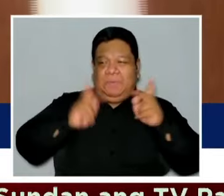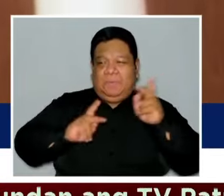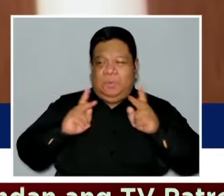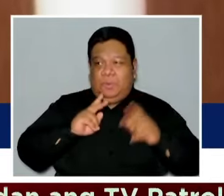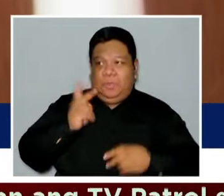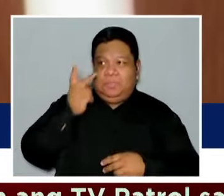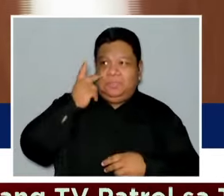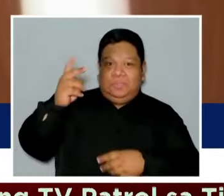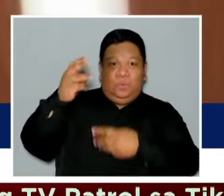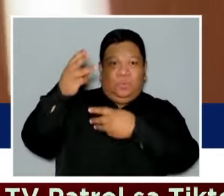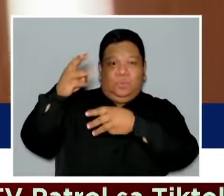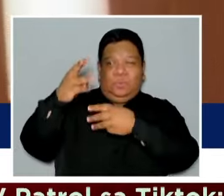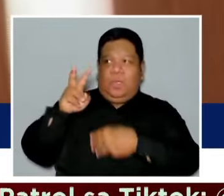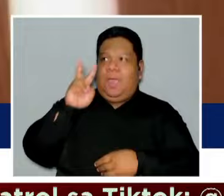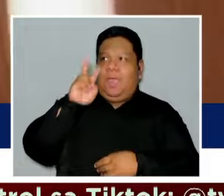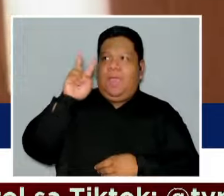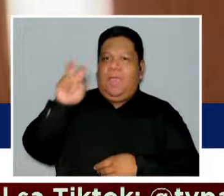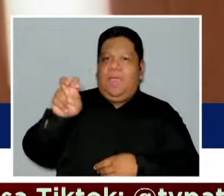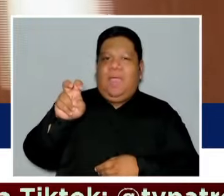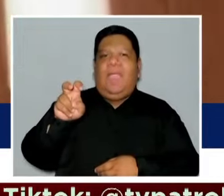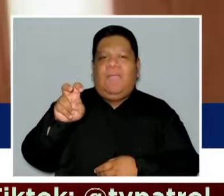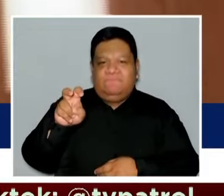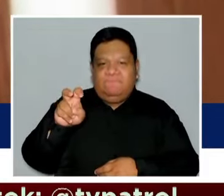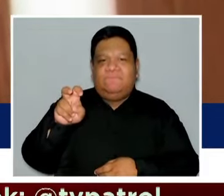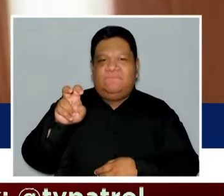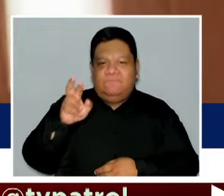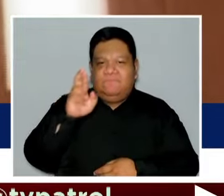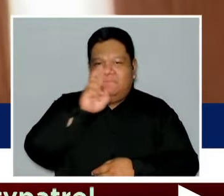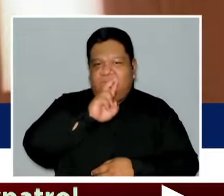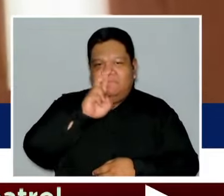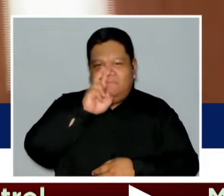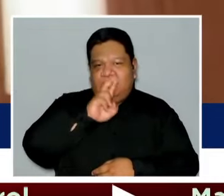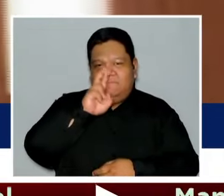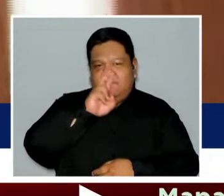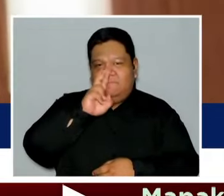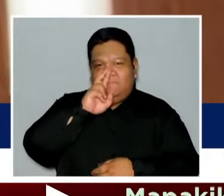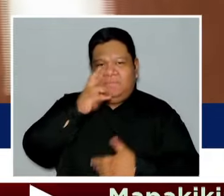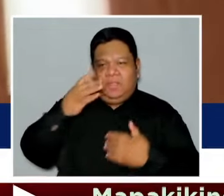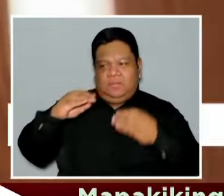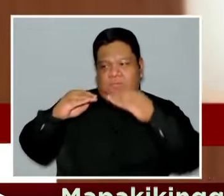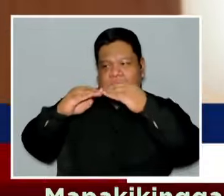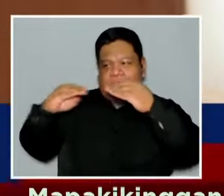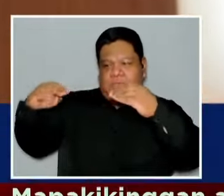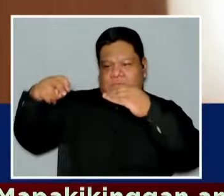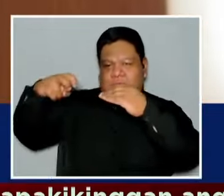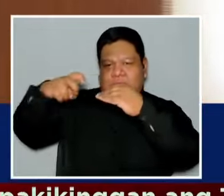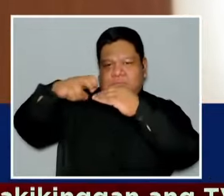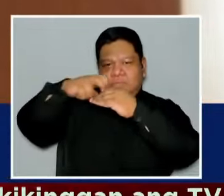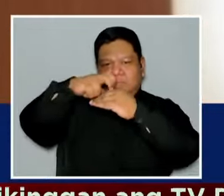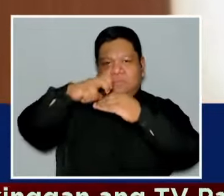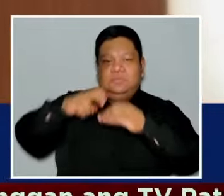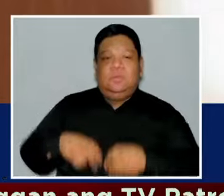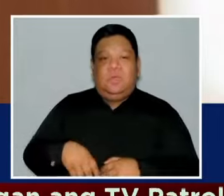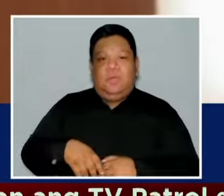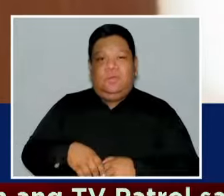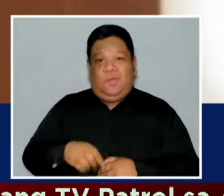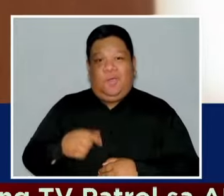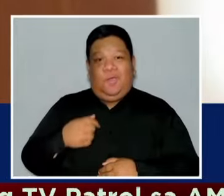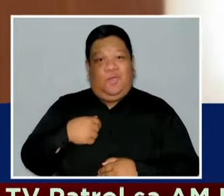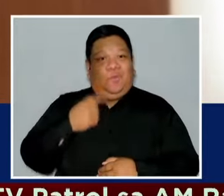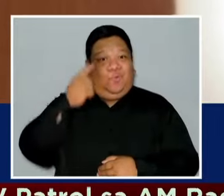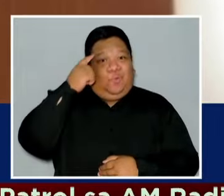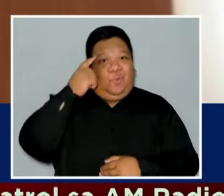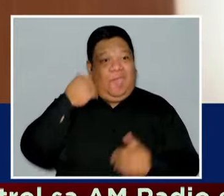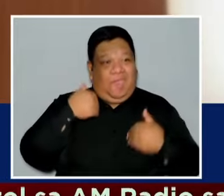yung may daga dun sa lighting fixtures ng gate. Ang una lang namin alam is surot yung meron